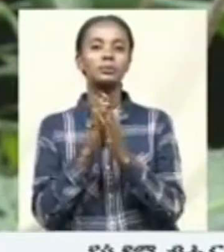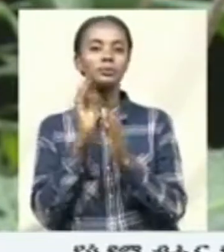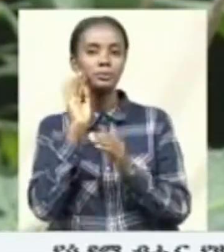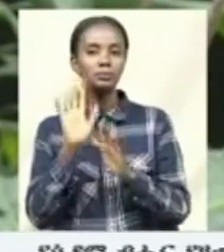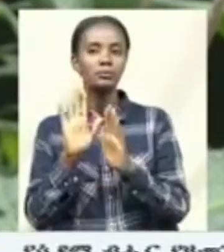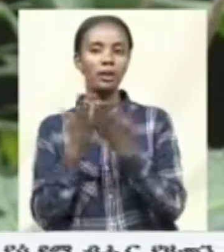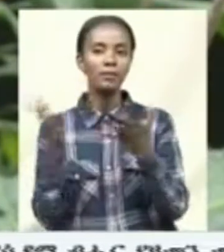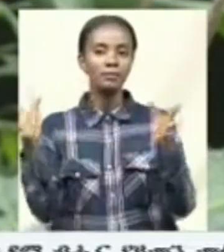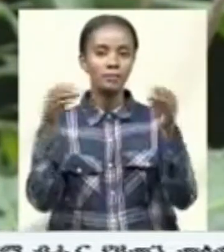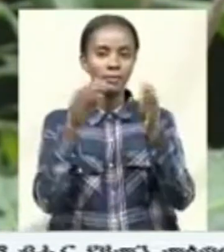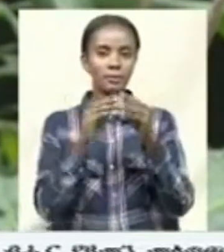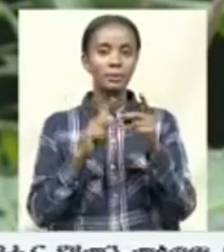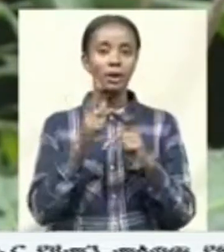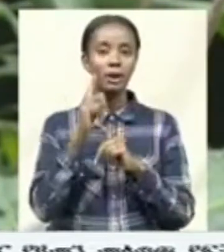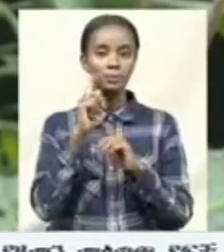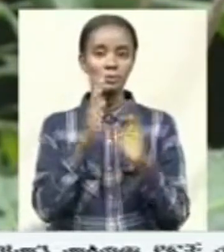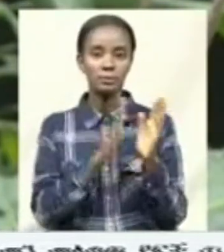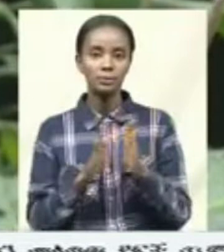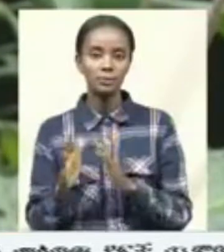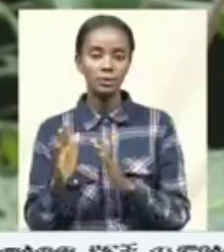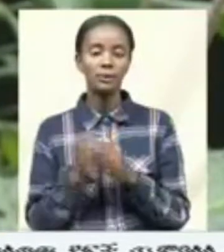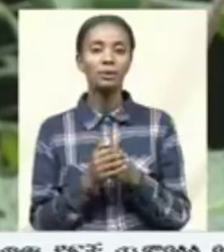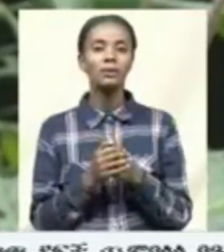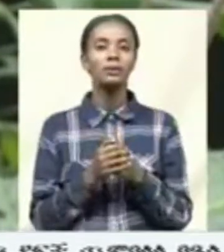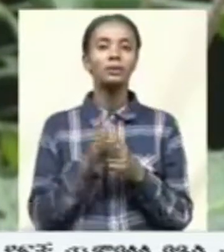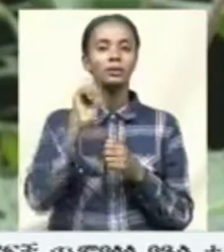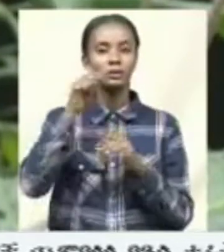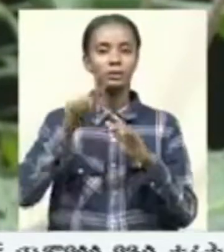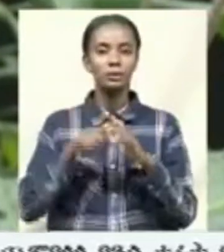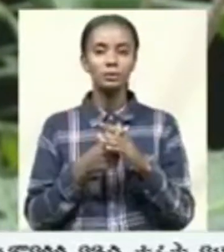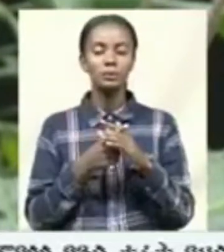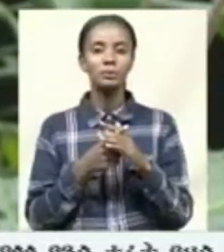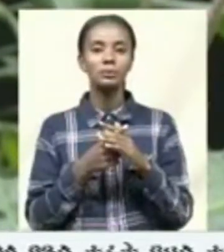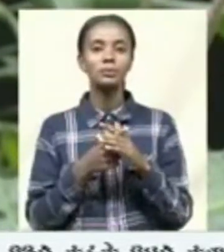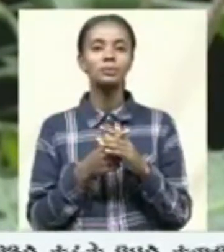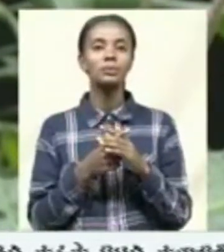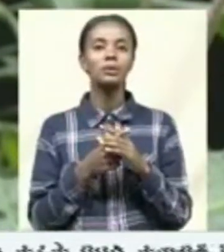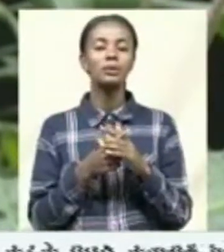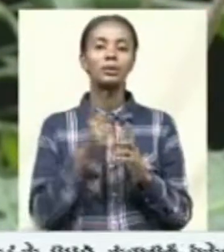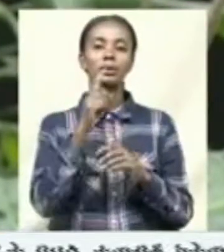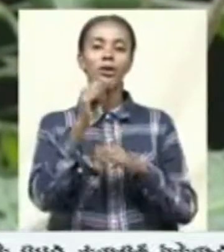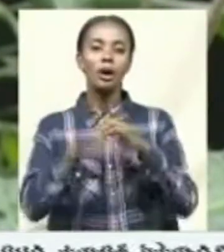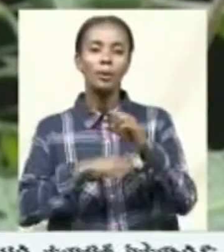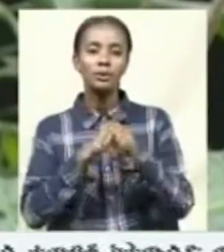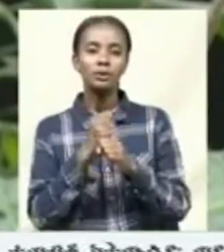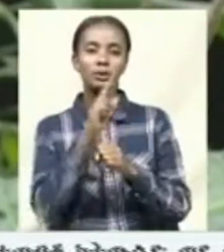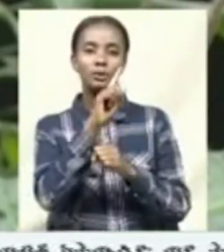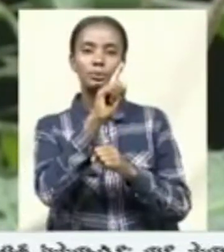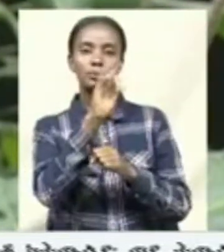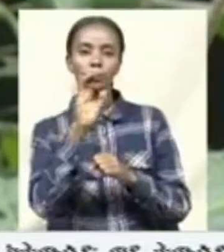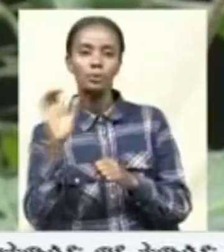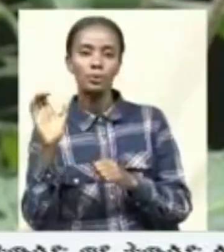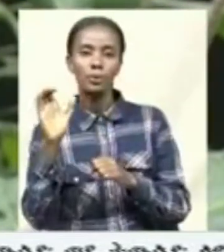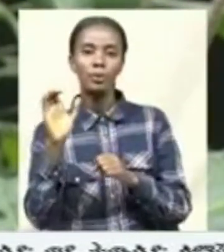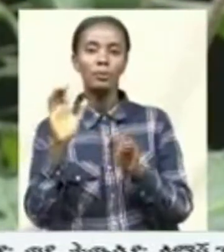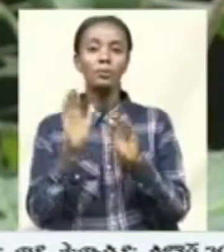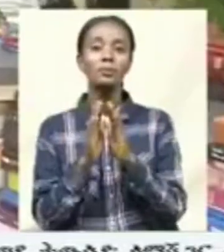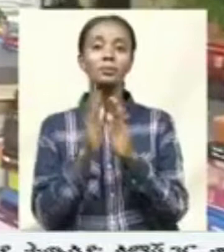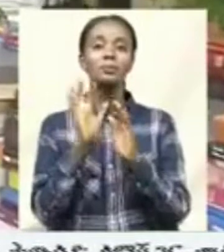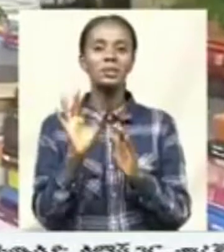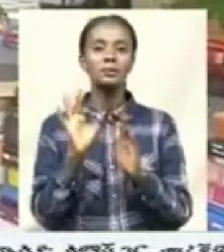መጻሕፍትን የማሰባሰብ ፕሮግራም ነው ያዘጋጀነው። ነገ ጀምሮ በእድሜ ልክ የየዓመቱ 100 ምርጥ መጻሕፍት